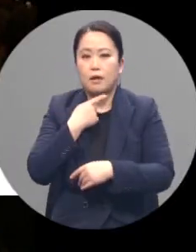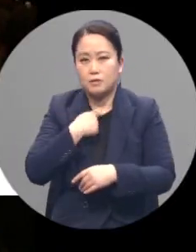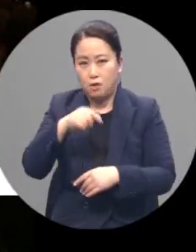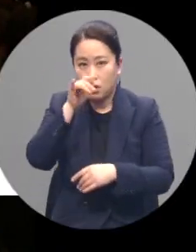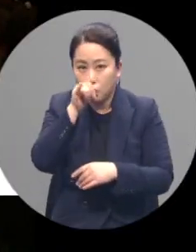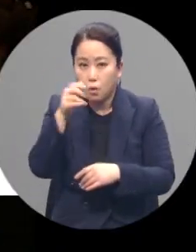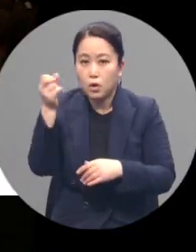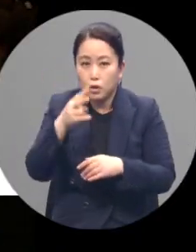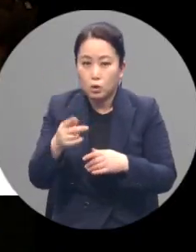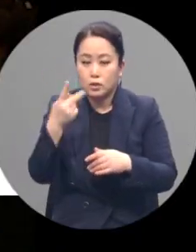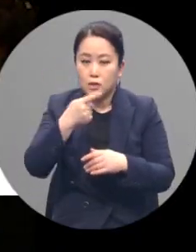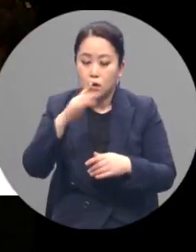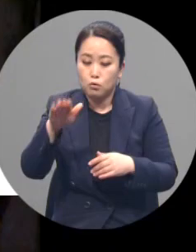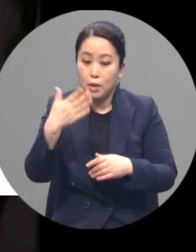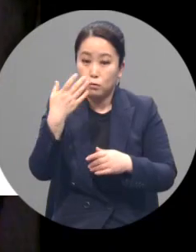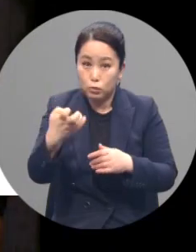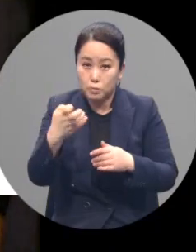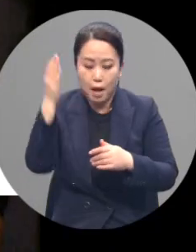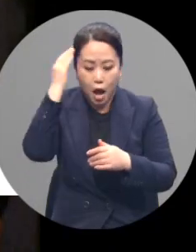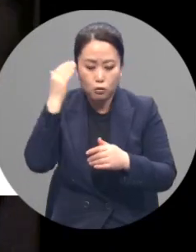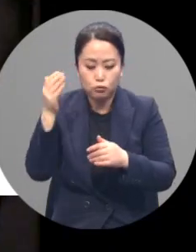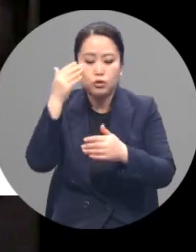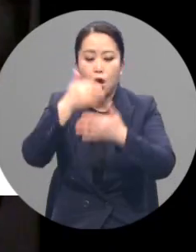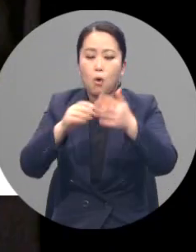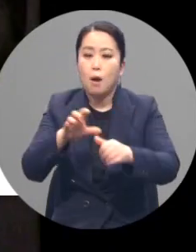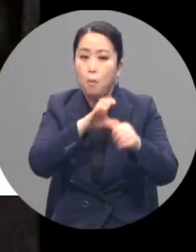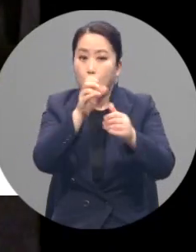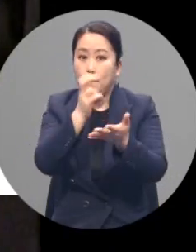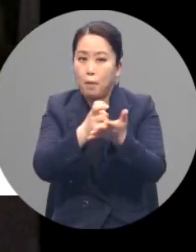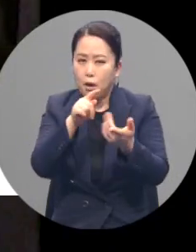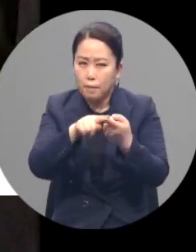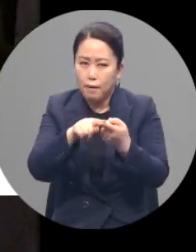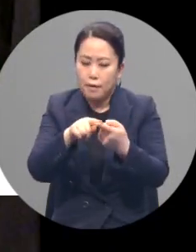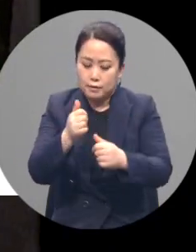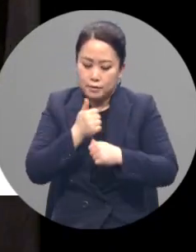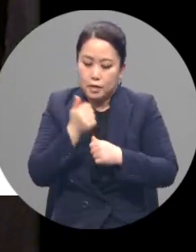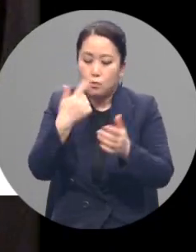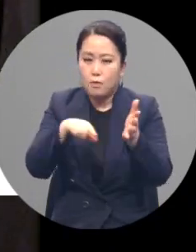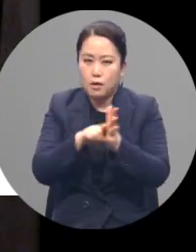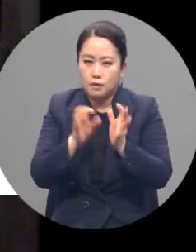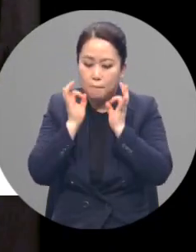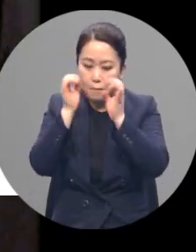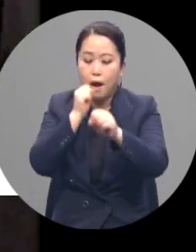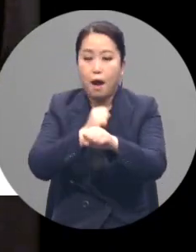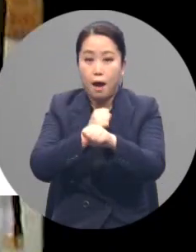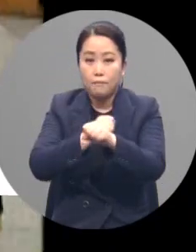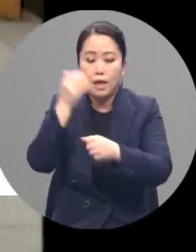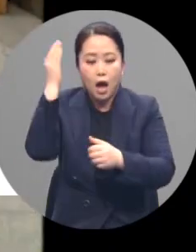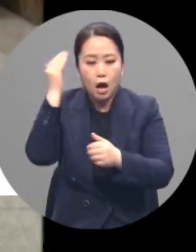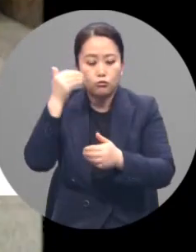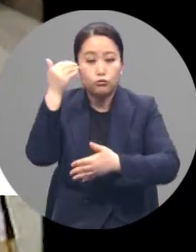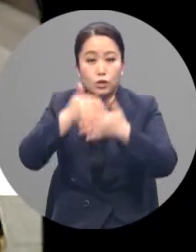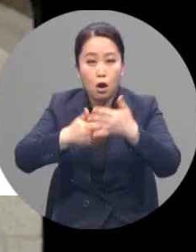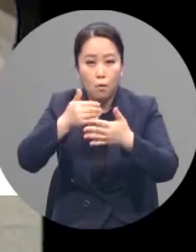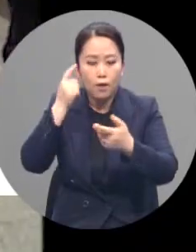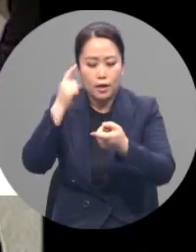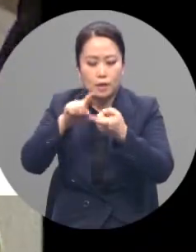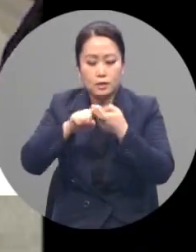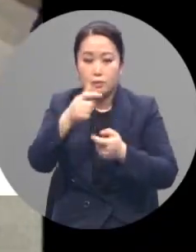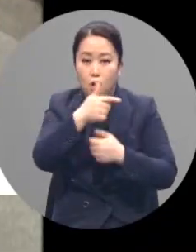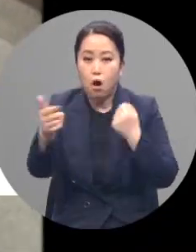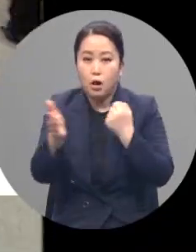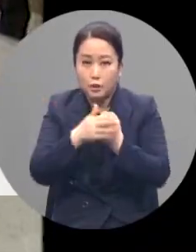1990년대 스크린쿼터 사수를 위해 싸울 만큼 한국 영화 발전에 관심이 높았기에 영화제 섹션 가운데 한국